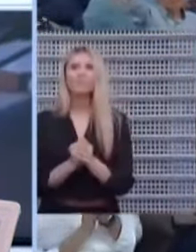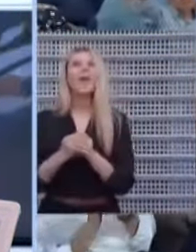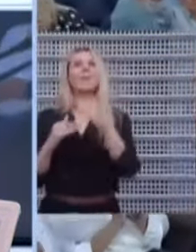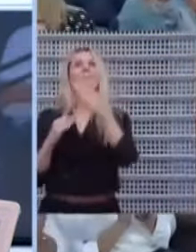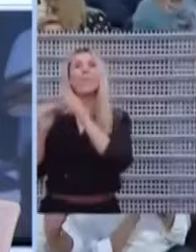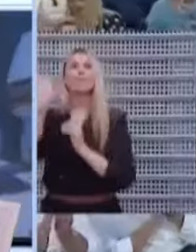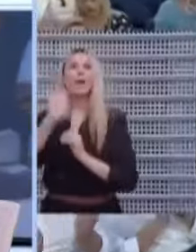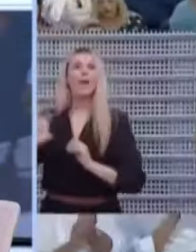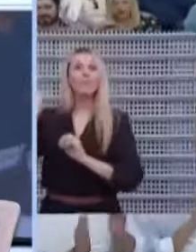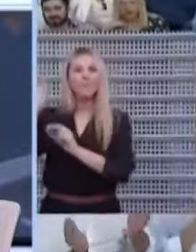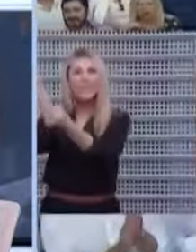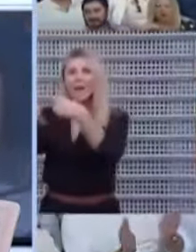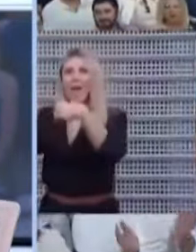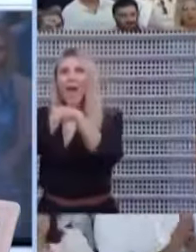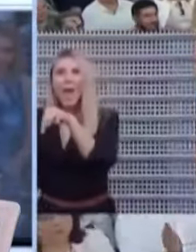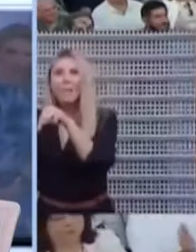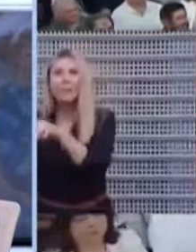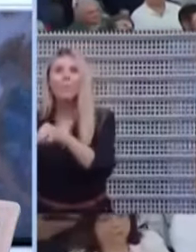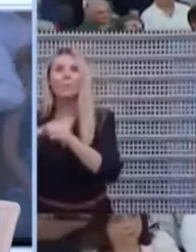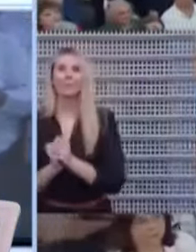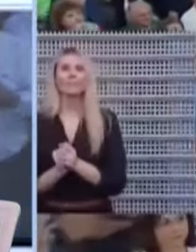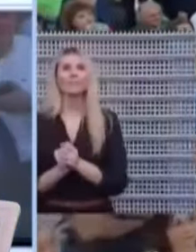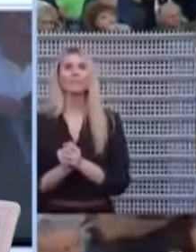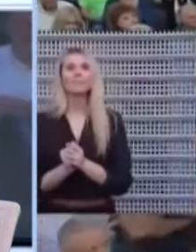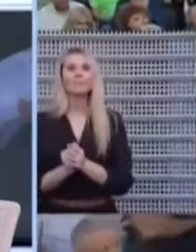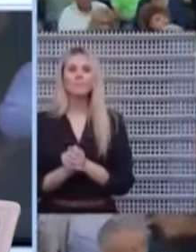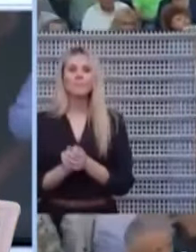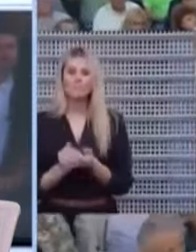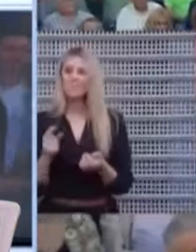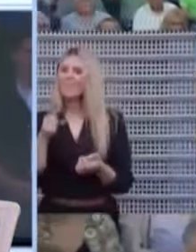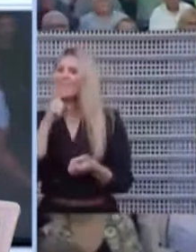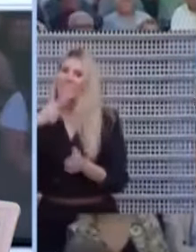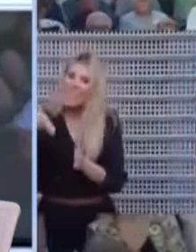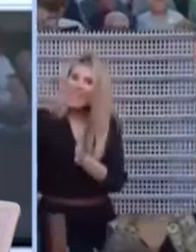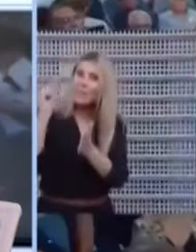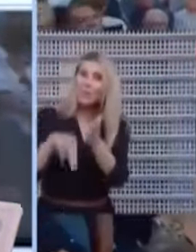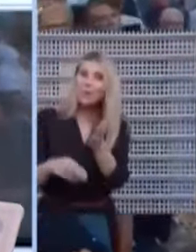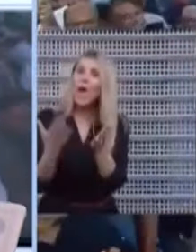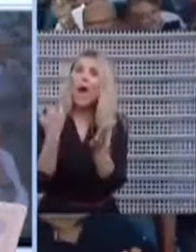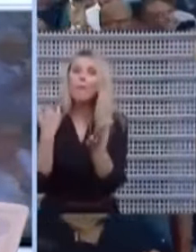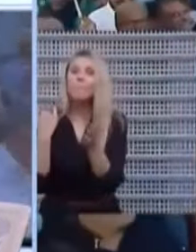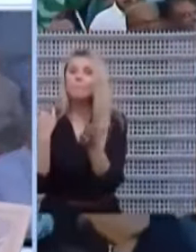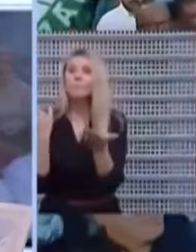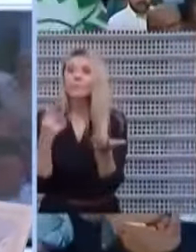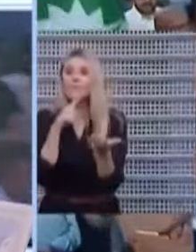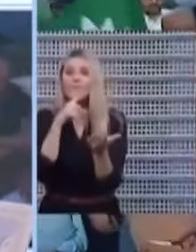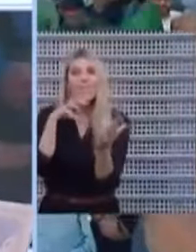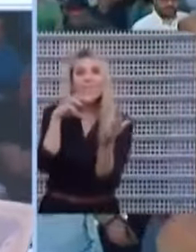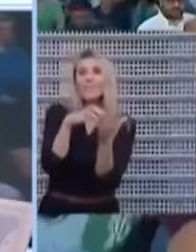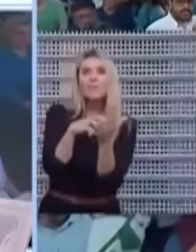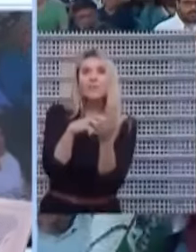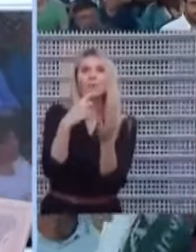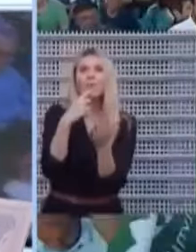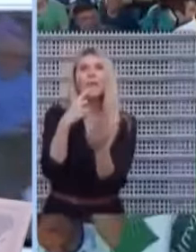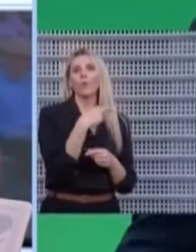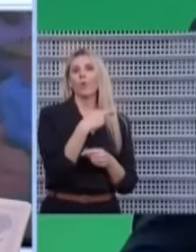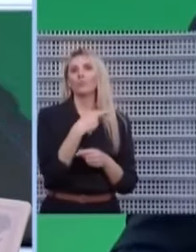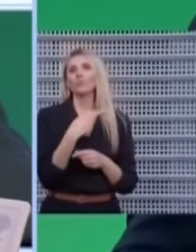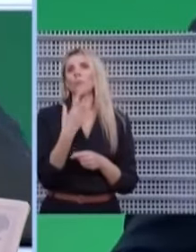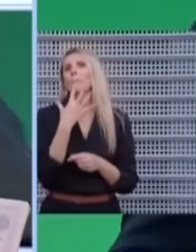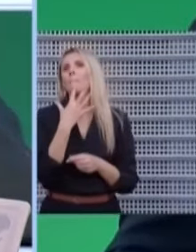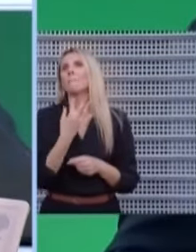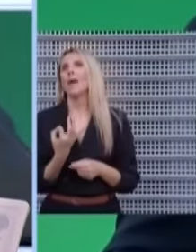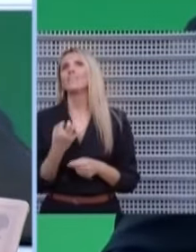ΠΑΣΟΚ. Νομίζω ήταν μια δήλωση η οποία δεν είχε καλό αντίκτυπο, διότι υπάρχει, και αυτό καταγράφεται και